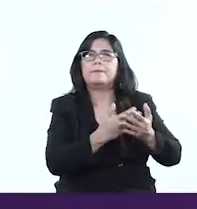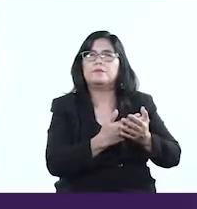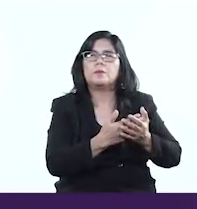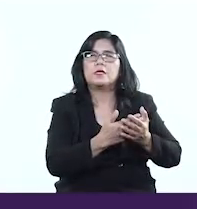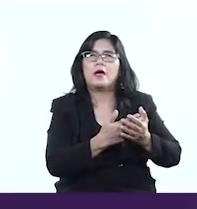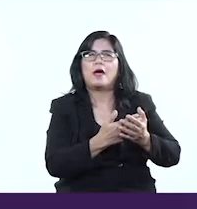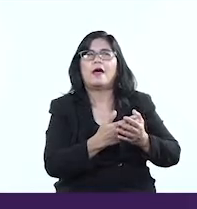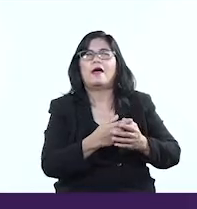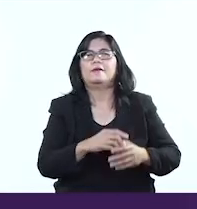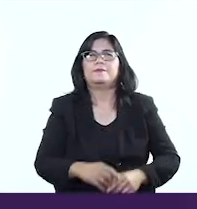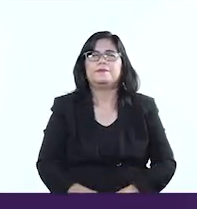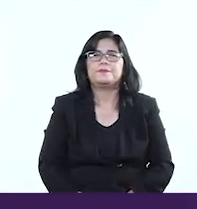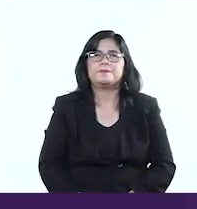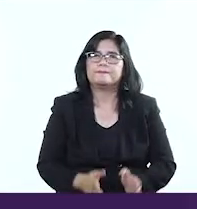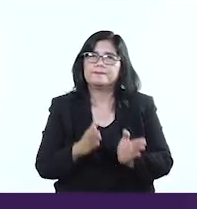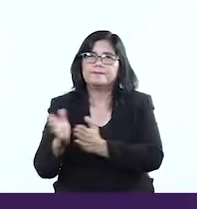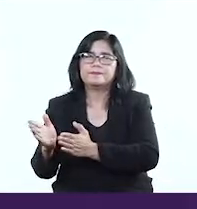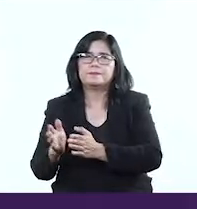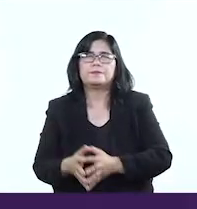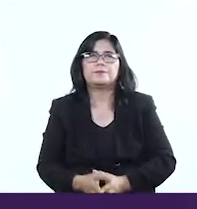selanjutnya saya pelajari